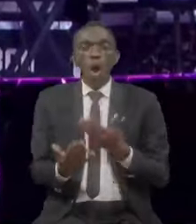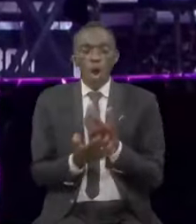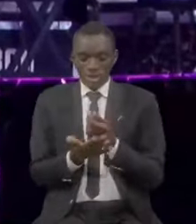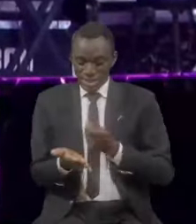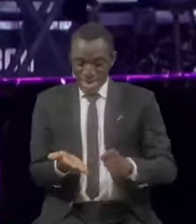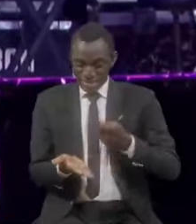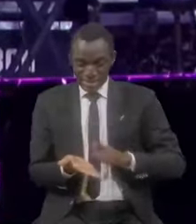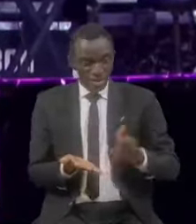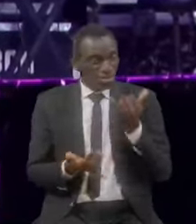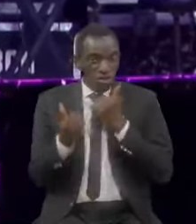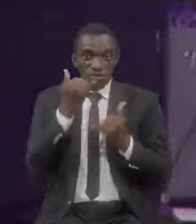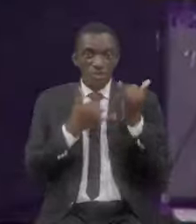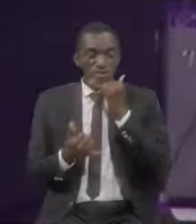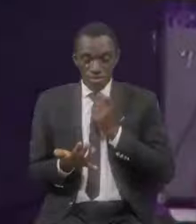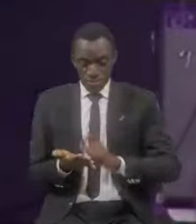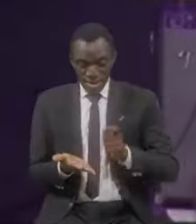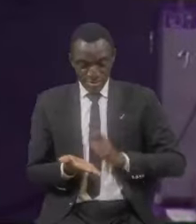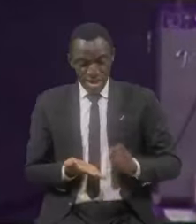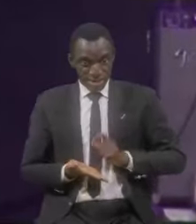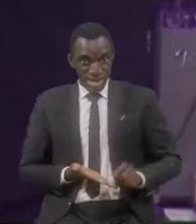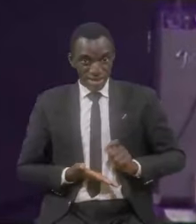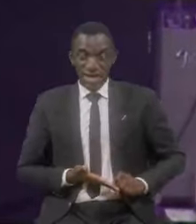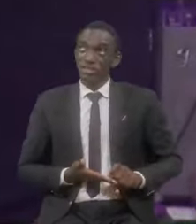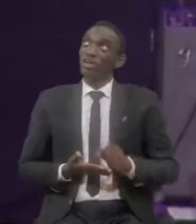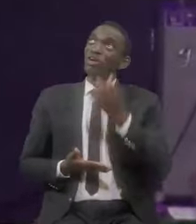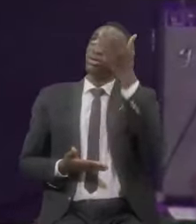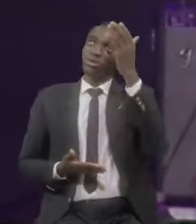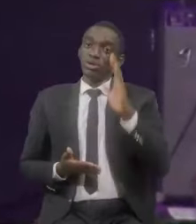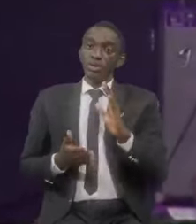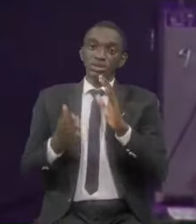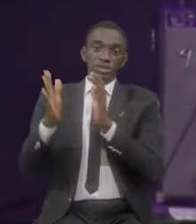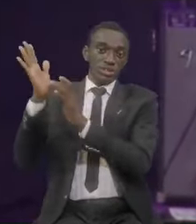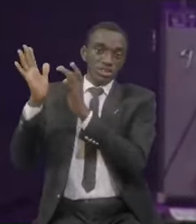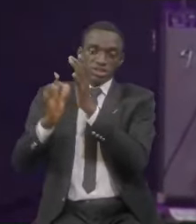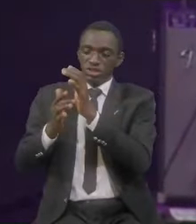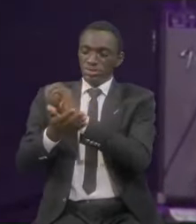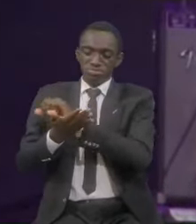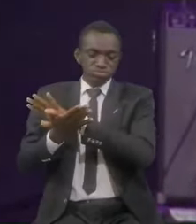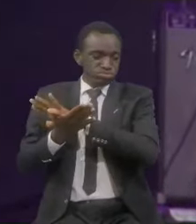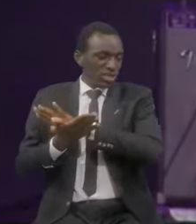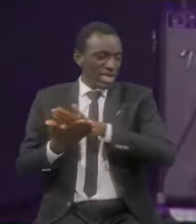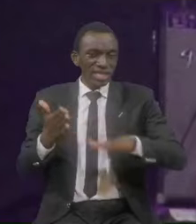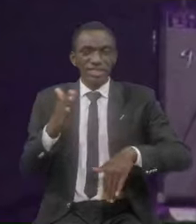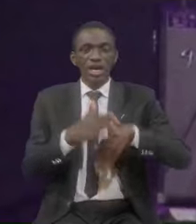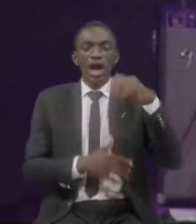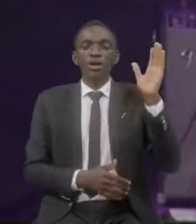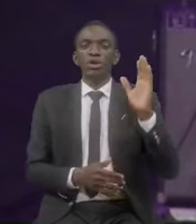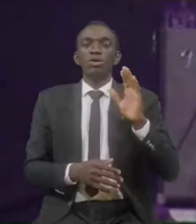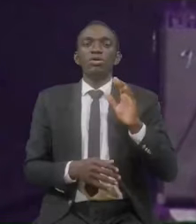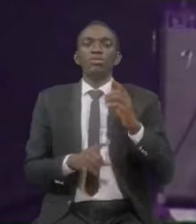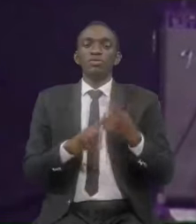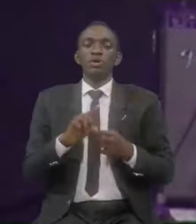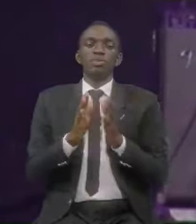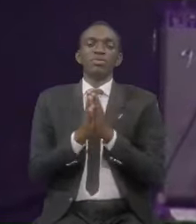Et il efface tout ce qui est écrit sur vous du livre du ciel.